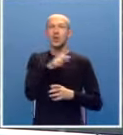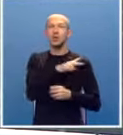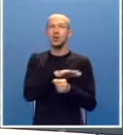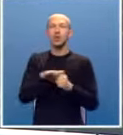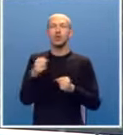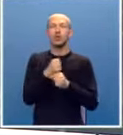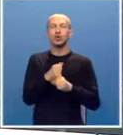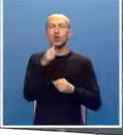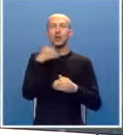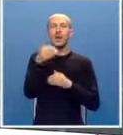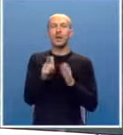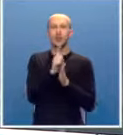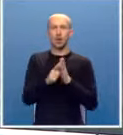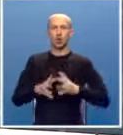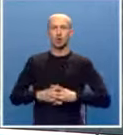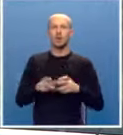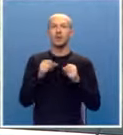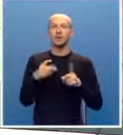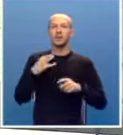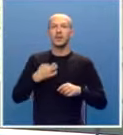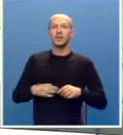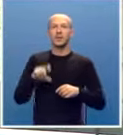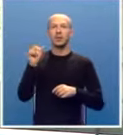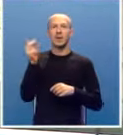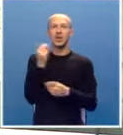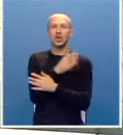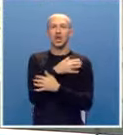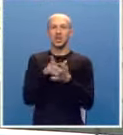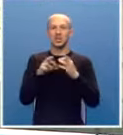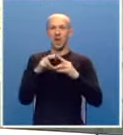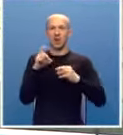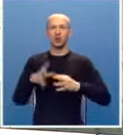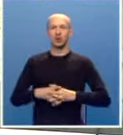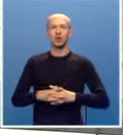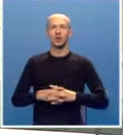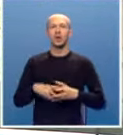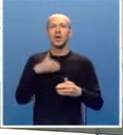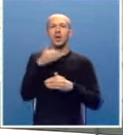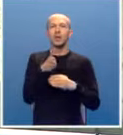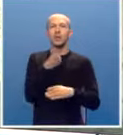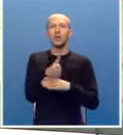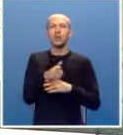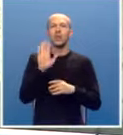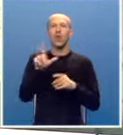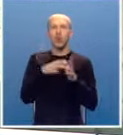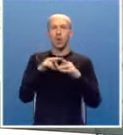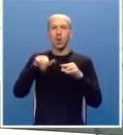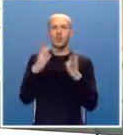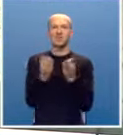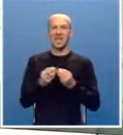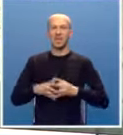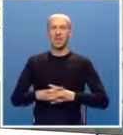punu podršku i u narednom periodu, poručila je predsjednica Republike Srpske Željka Cvijanović nakon posjete ovoj lokalnoj